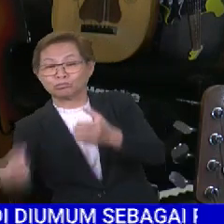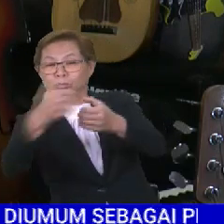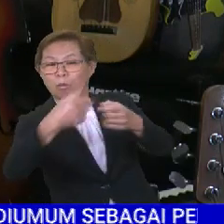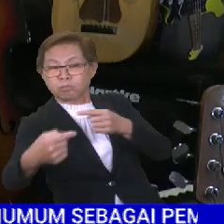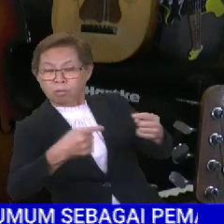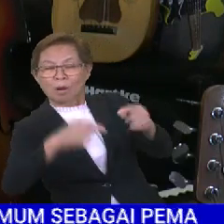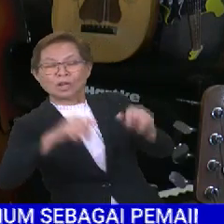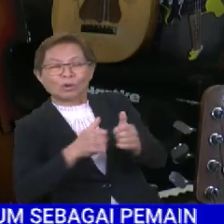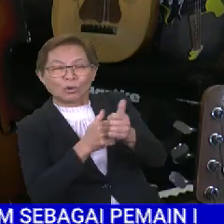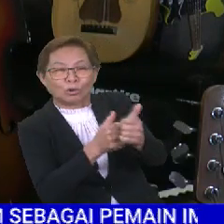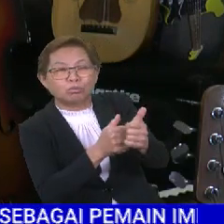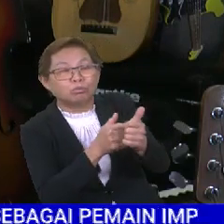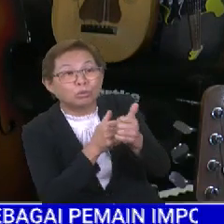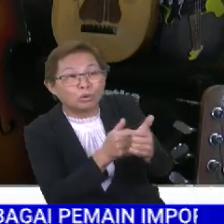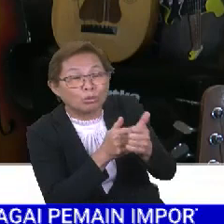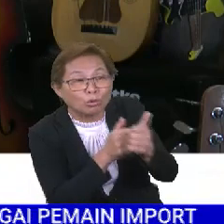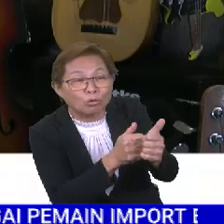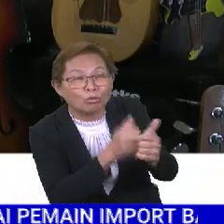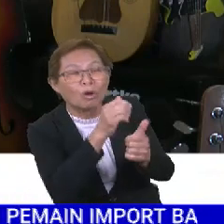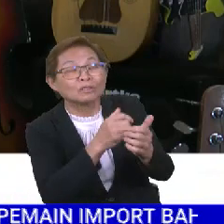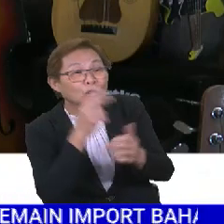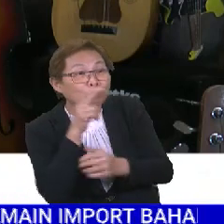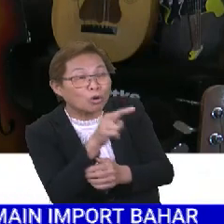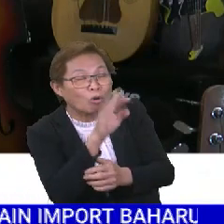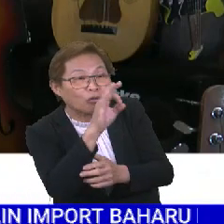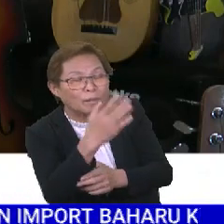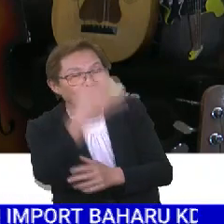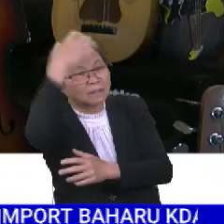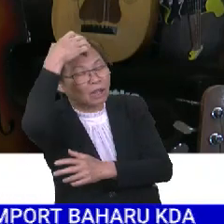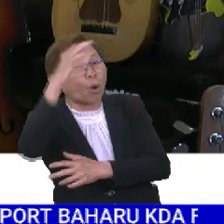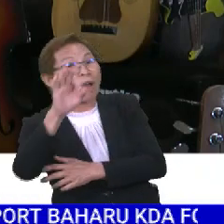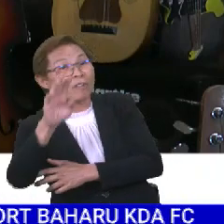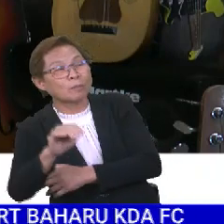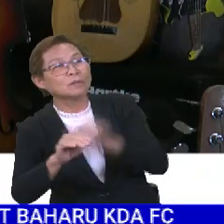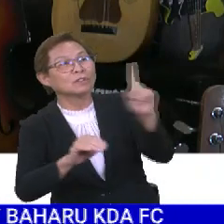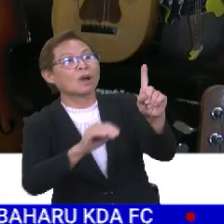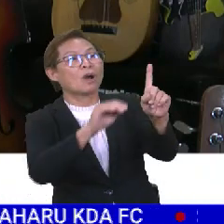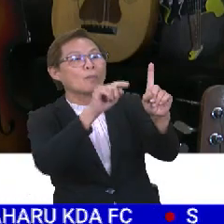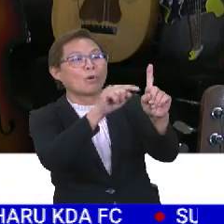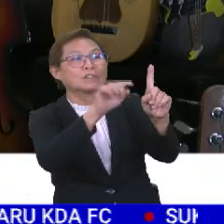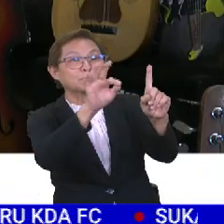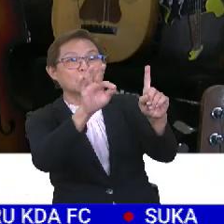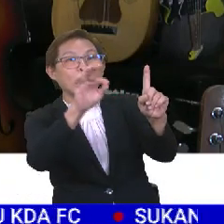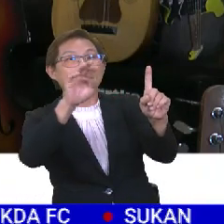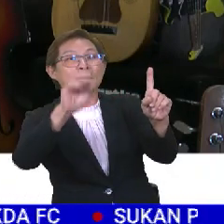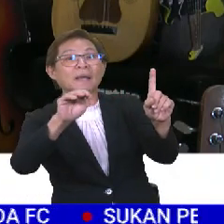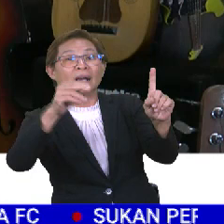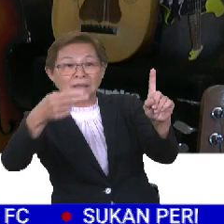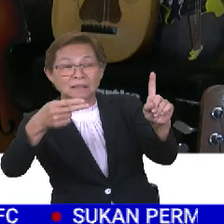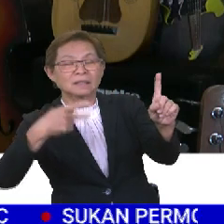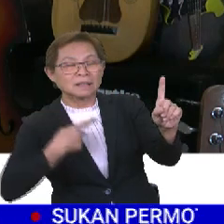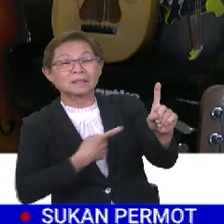ni selalu ikuti kita punya Facebook Selangor FM 100.9 MHz. Di situ kita